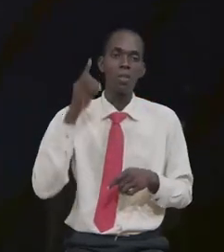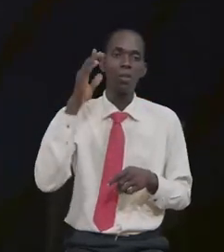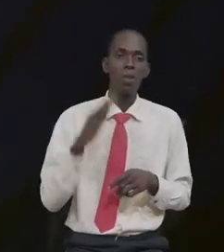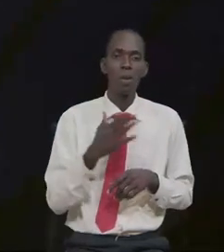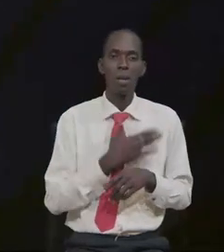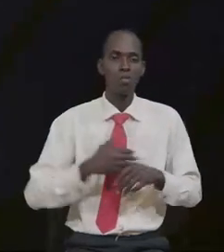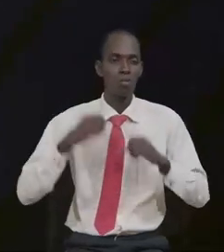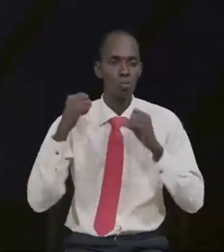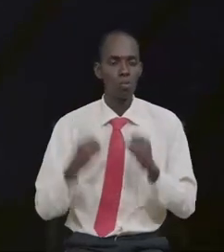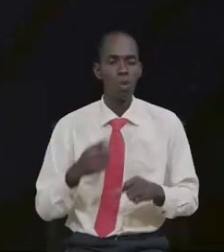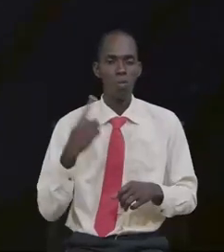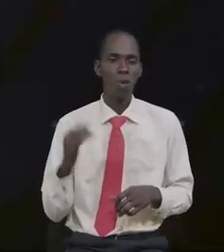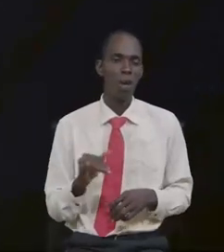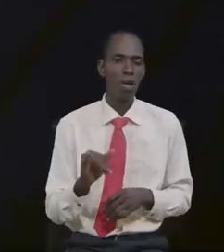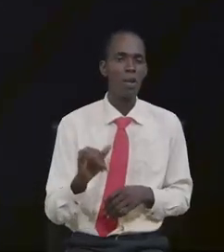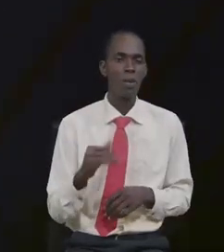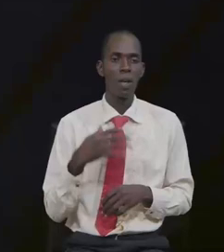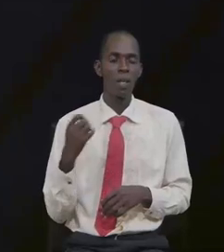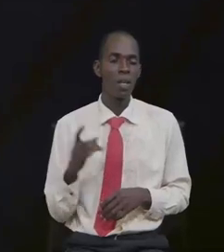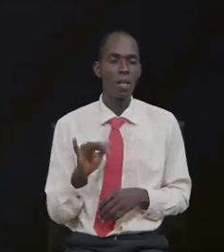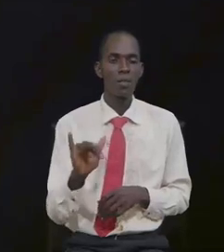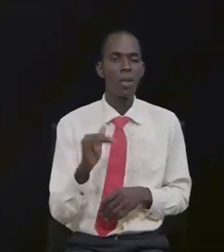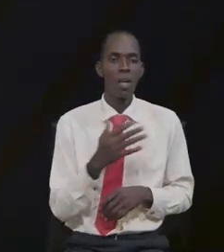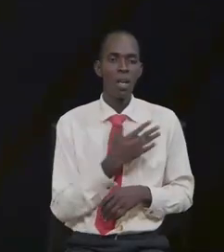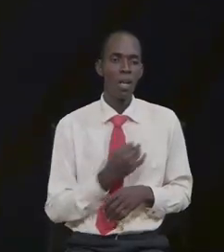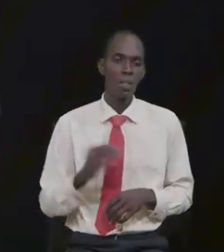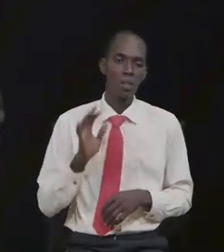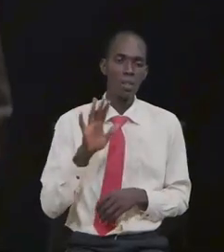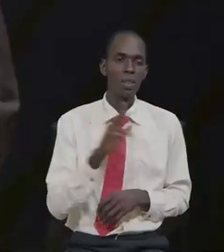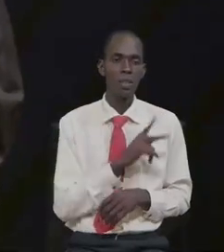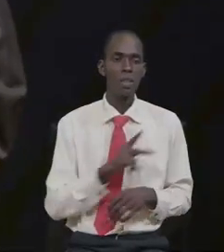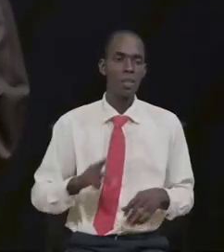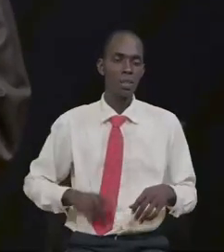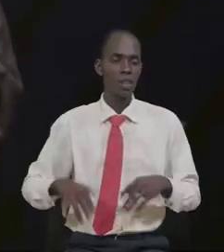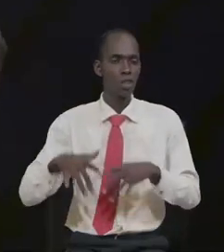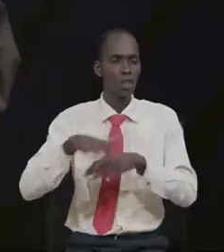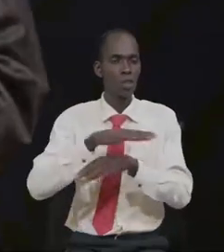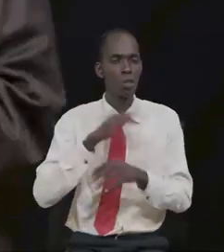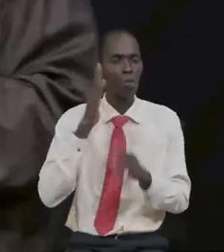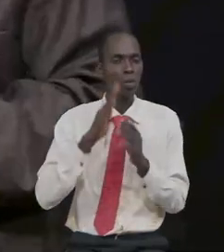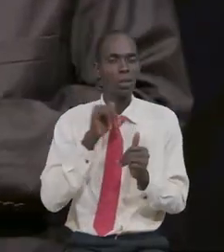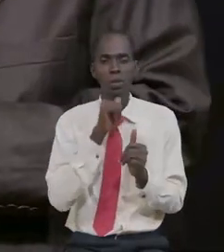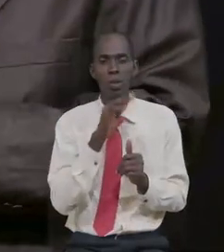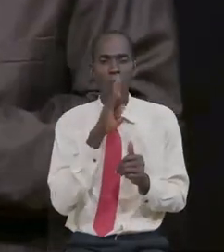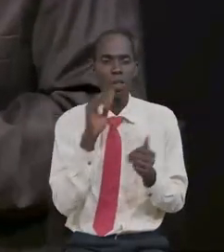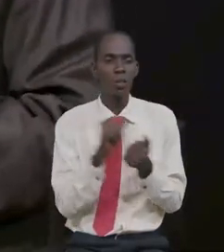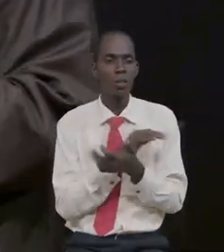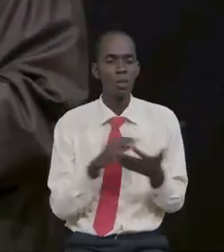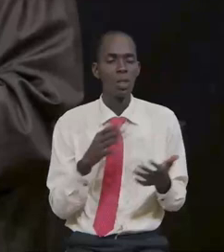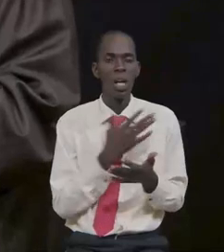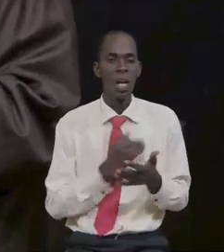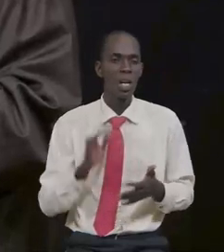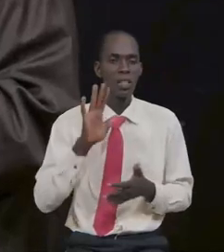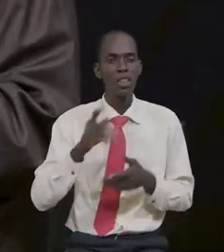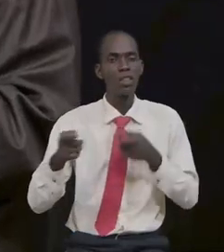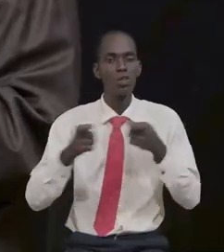et il subsiste éternellement. Son royaume ne sera jamais détruit et sa